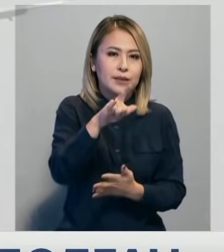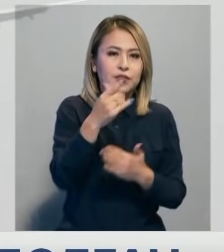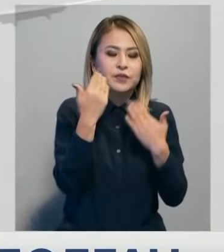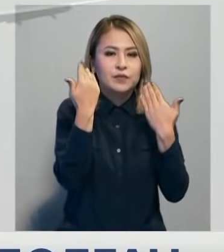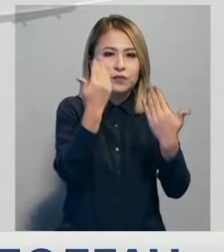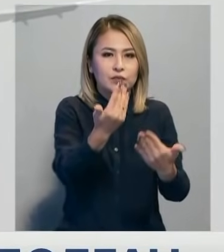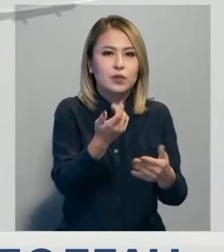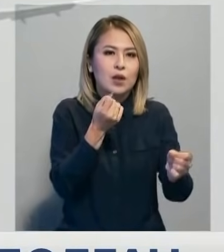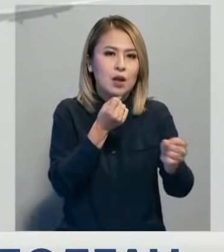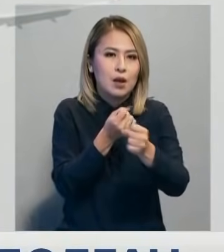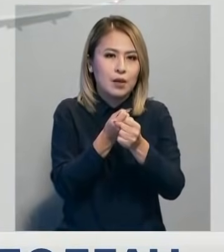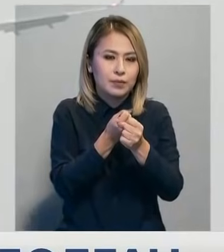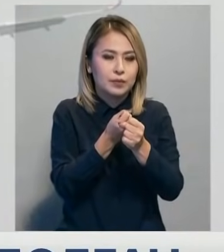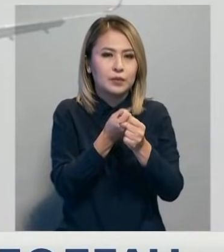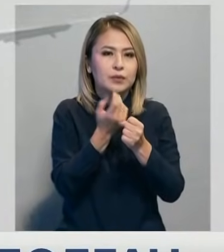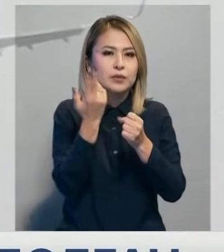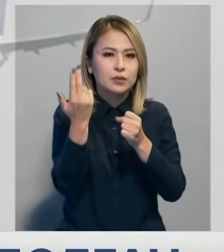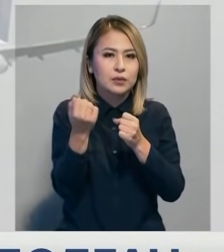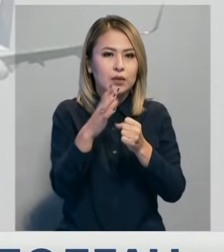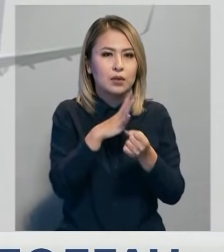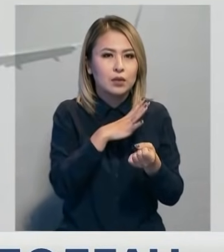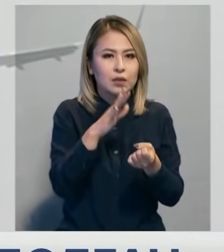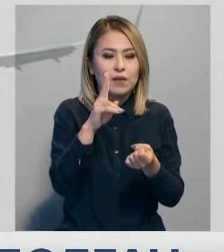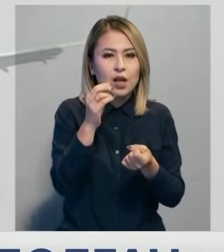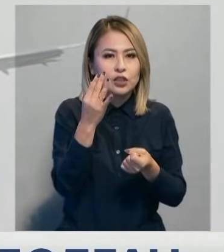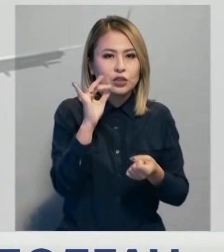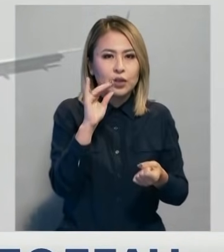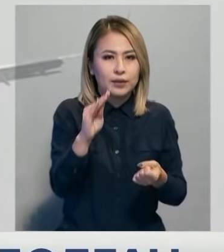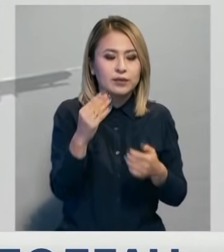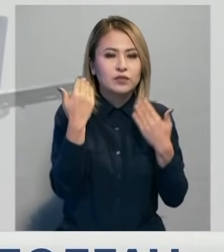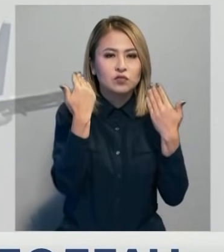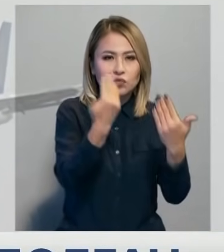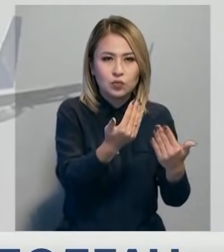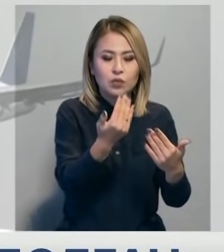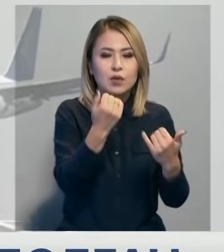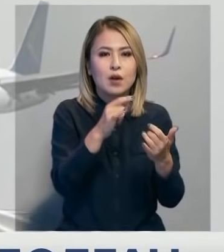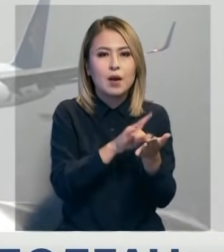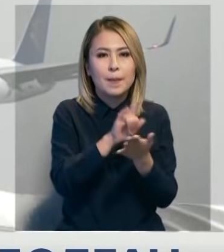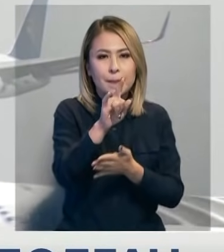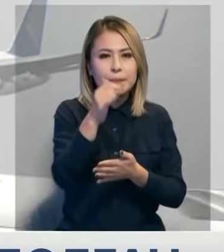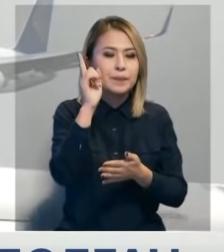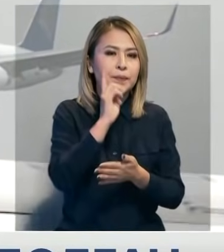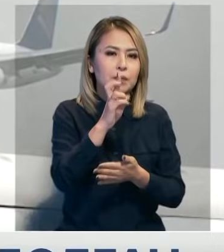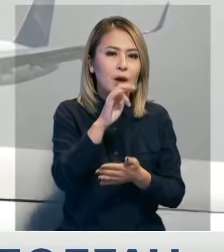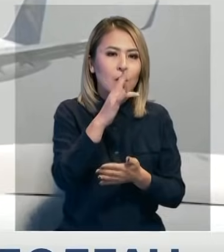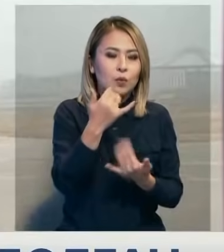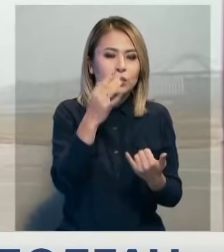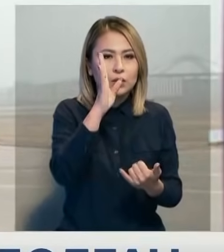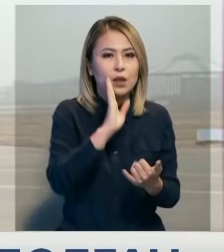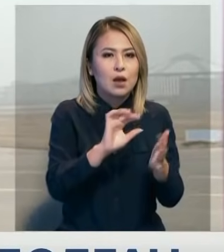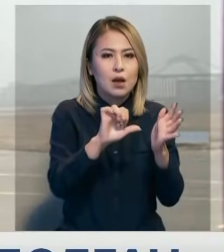тиесілі көлікпен соқтығысқанын растайды. Ұшақ Flyjet KZ компаниясына тиесілі. Әуе кемесі Бакуден бүгін таңғы